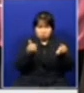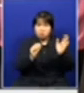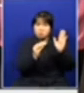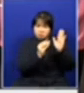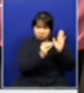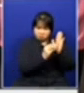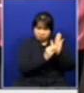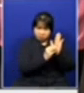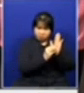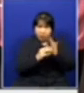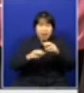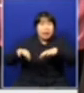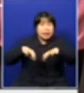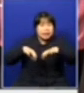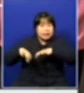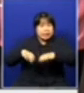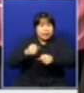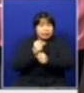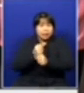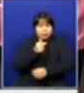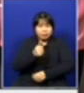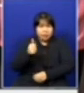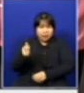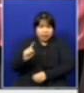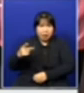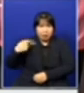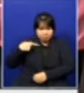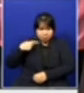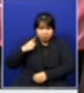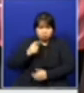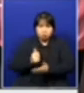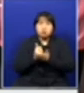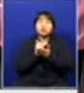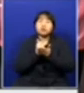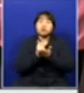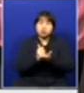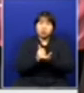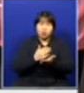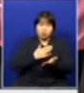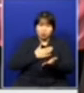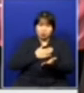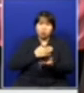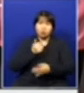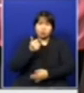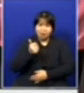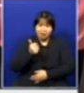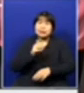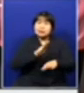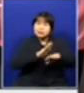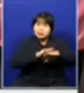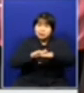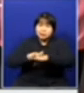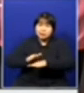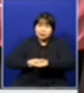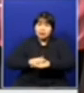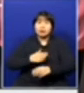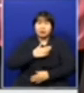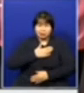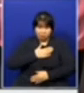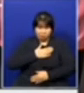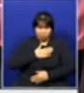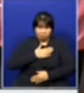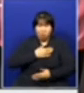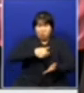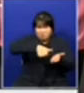ริหารจัดการที่ดีจะเป็นคุณประโยชน์แก่พวกเราทุกคนย้ำเตือนว่าเราเป็นหนี้ร่วม